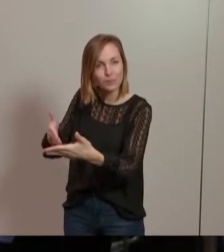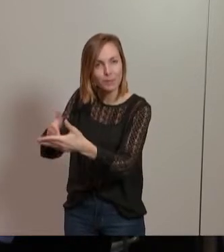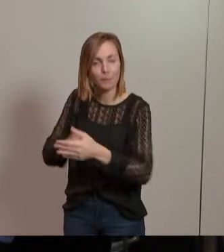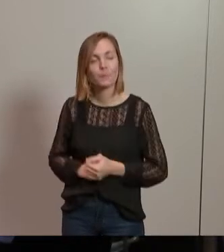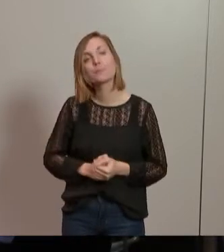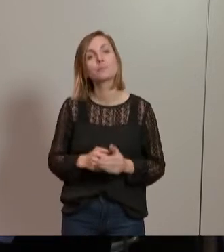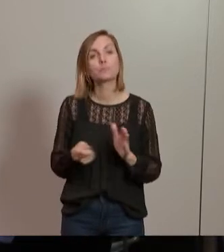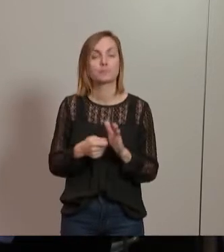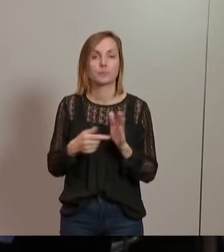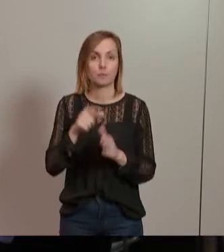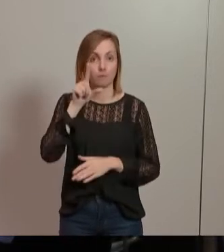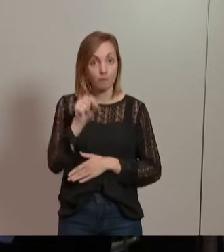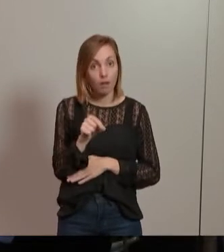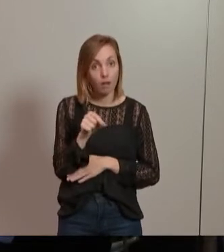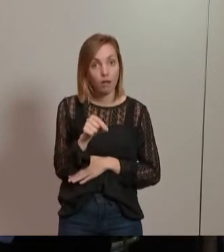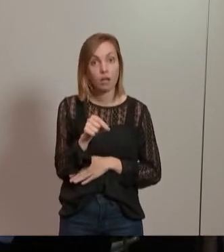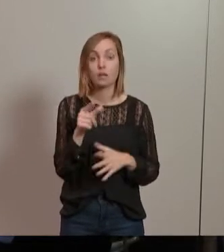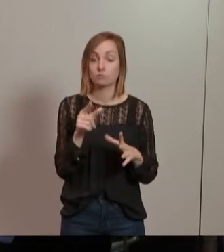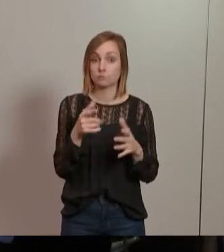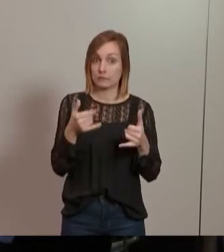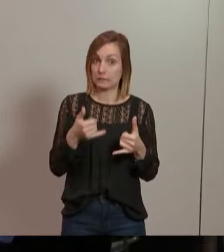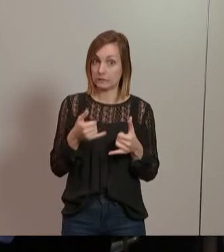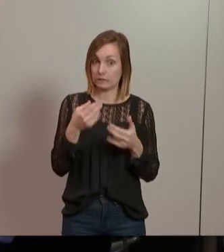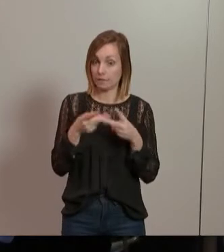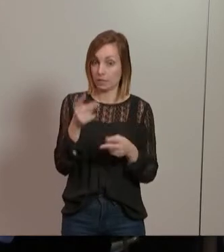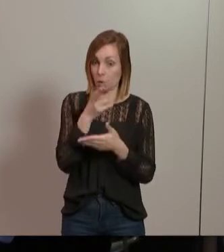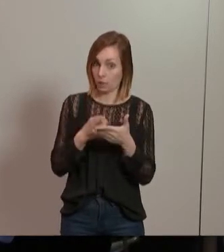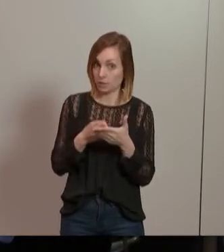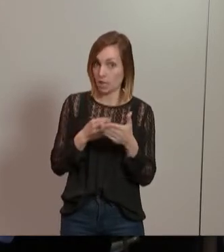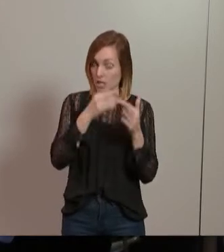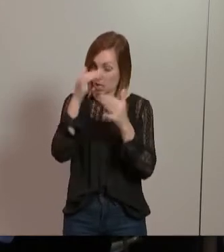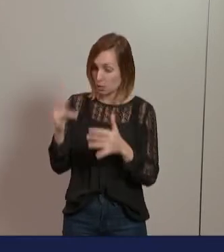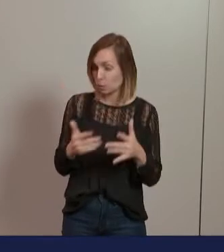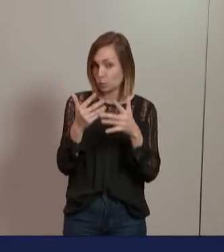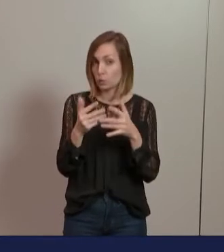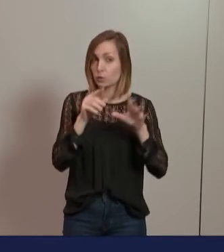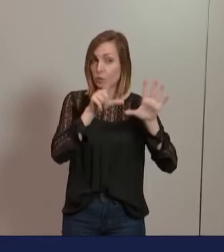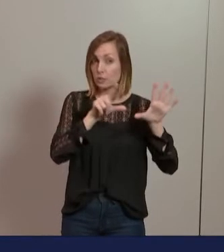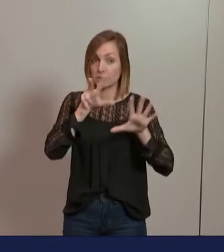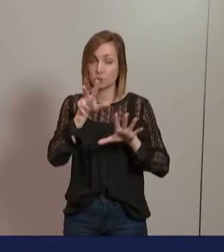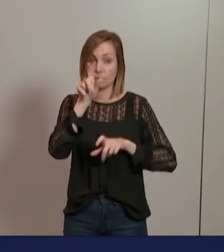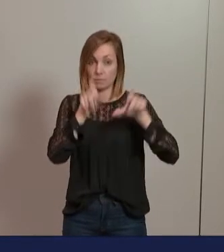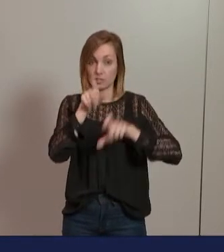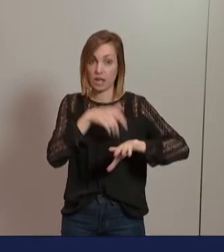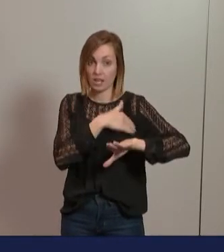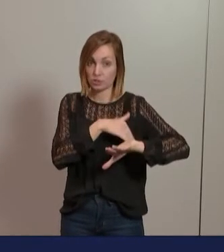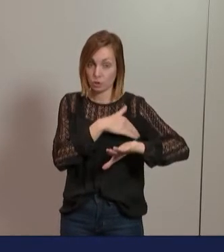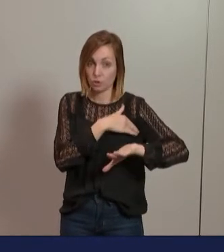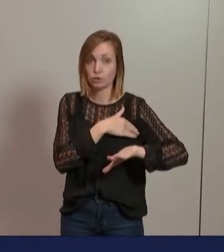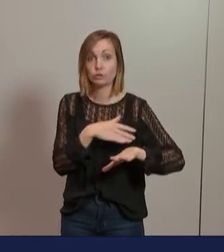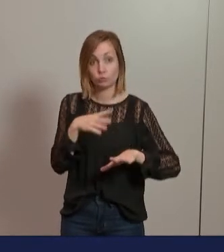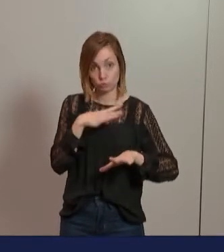2020, on compte, au sein des effectifs de la ville de Rosé, 78 agents bénéficiaires de l'obligation